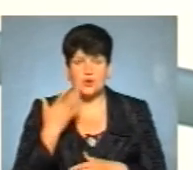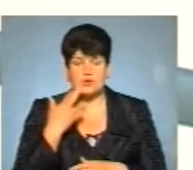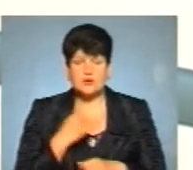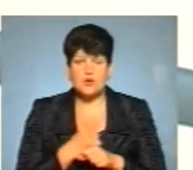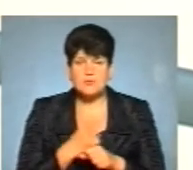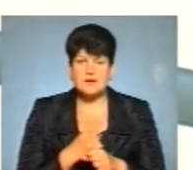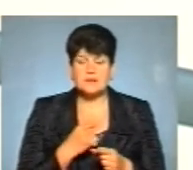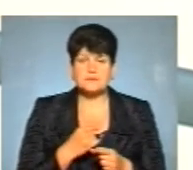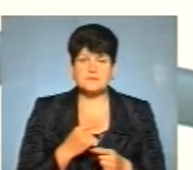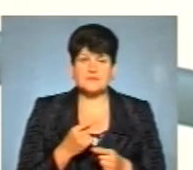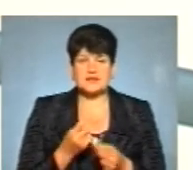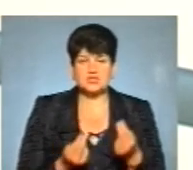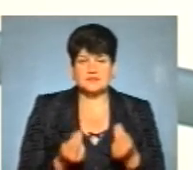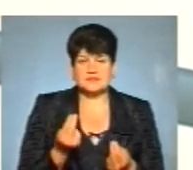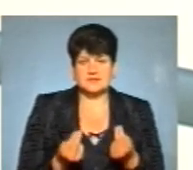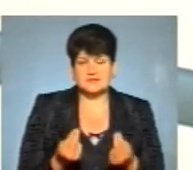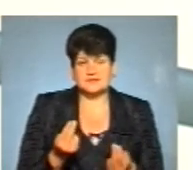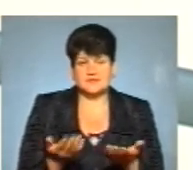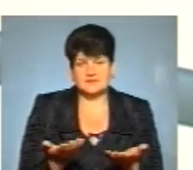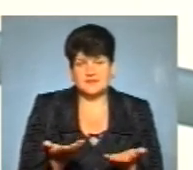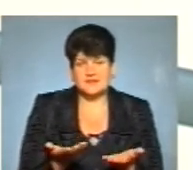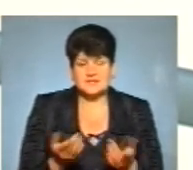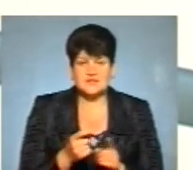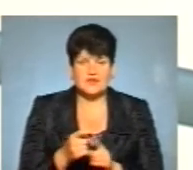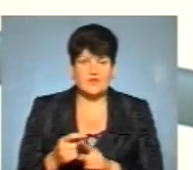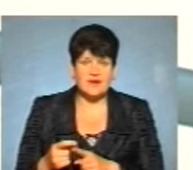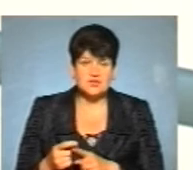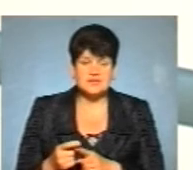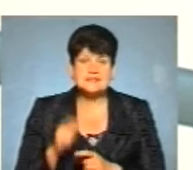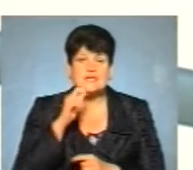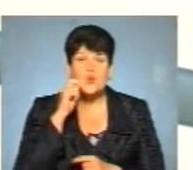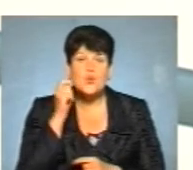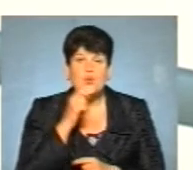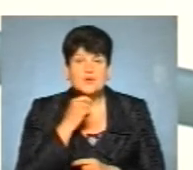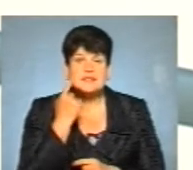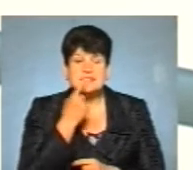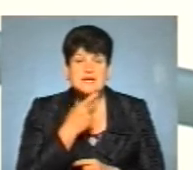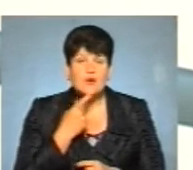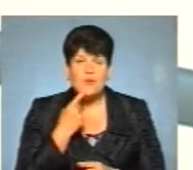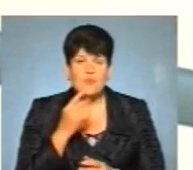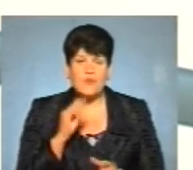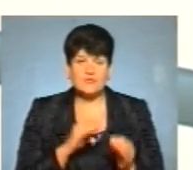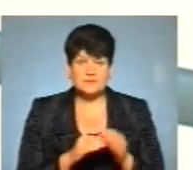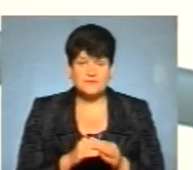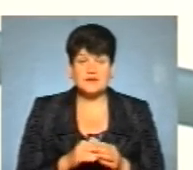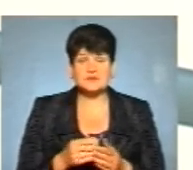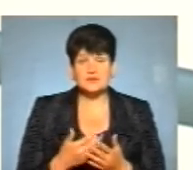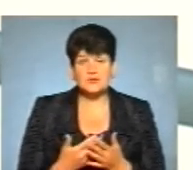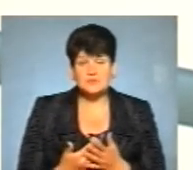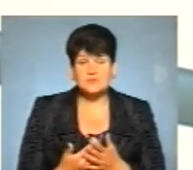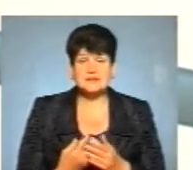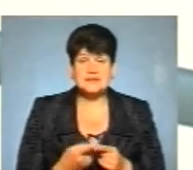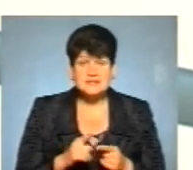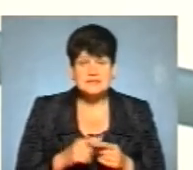мовні покручі і жартівливі якісь такі словечка, але з українськомовних компонентів. Тобто